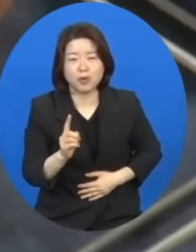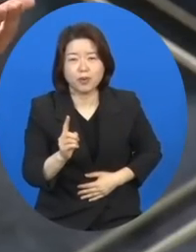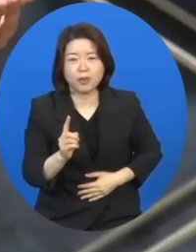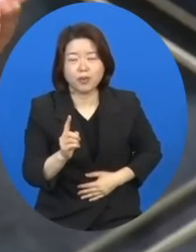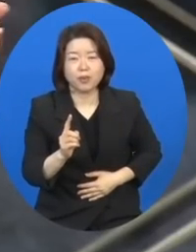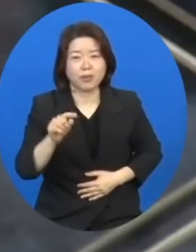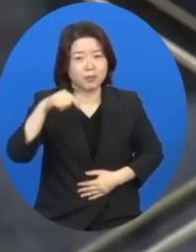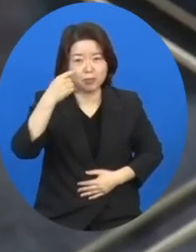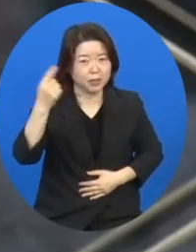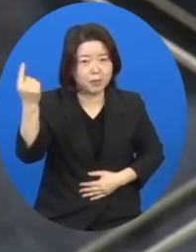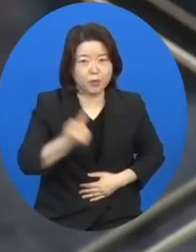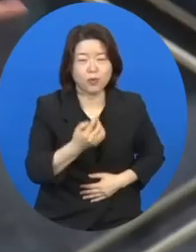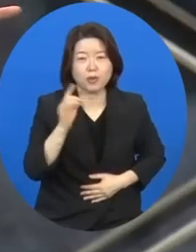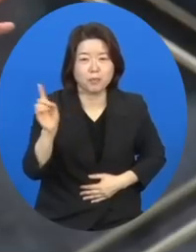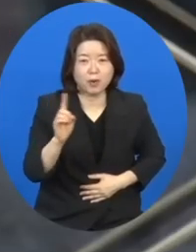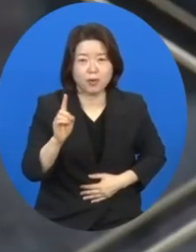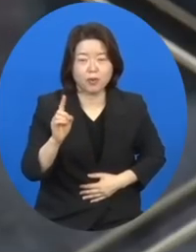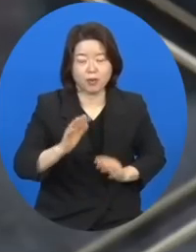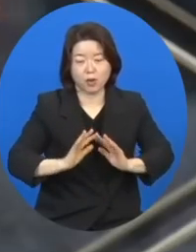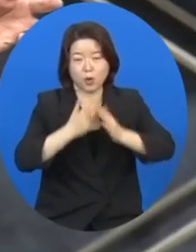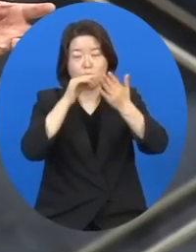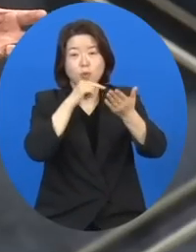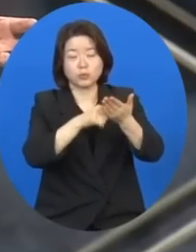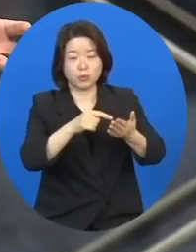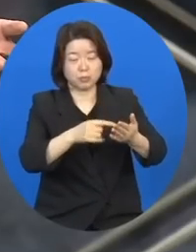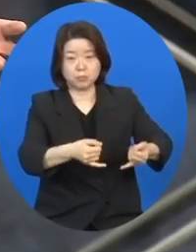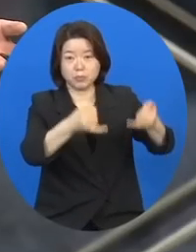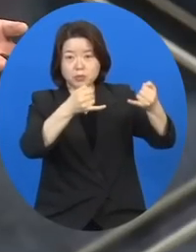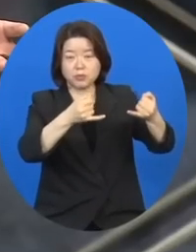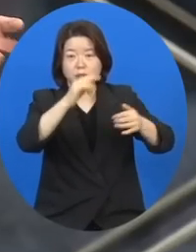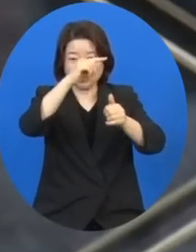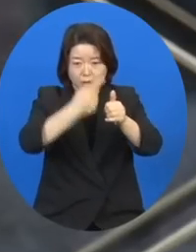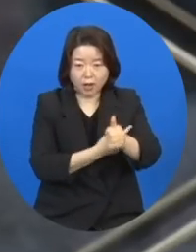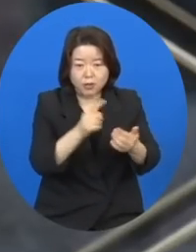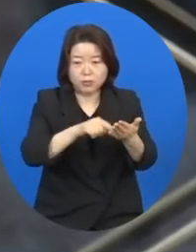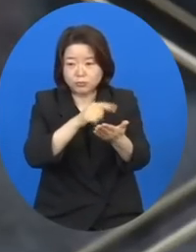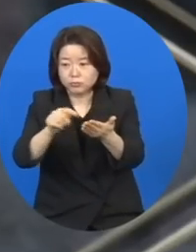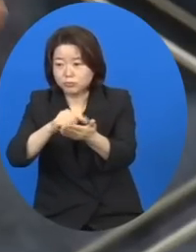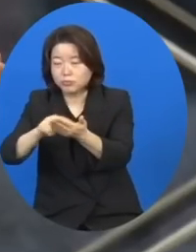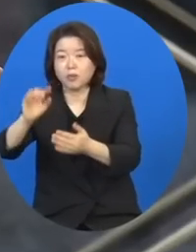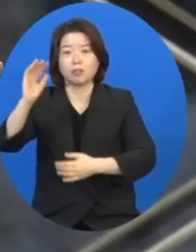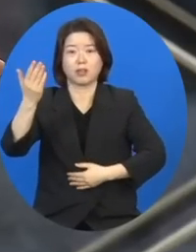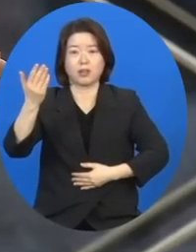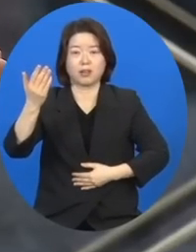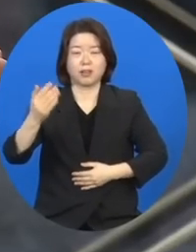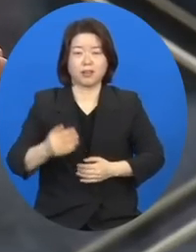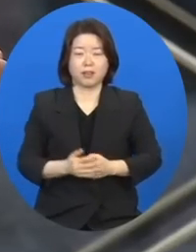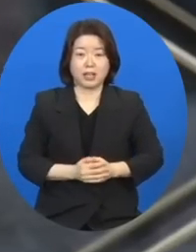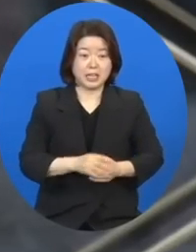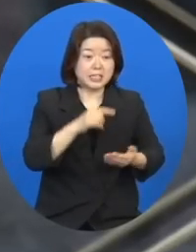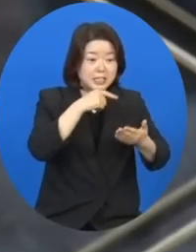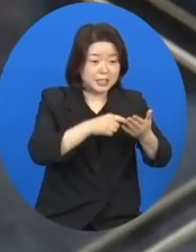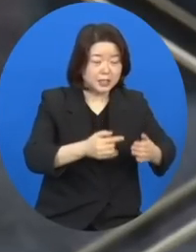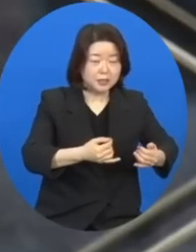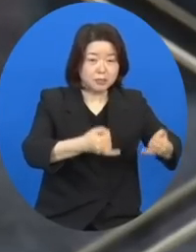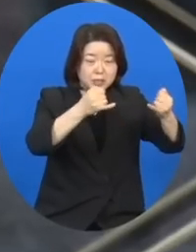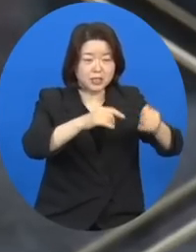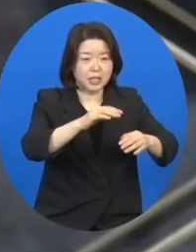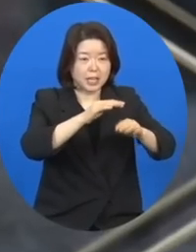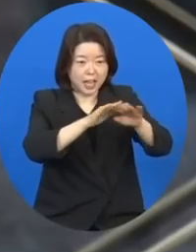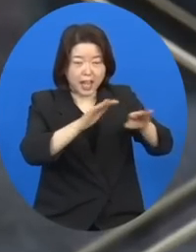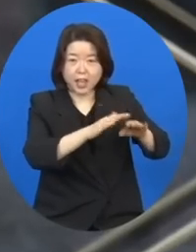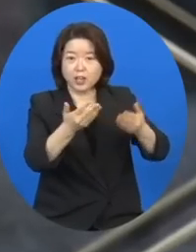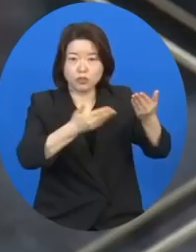그 결과가 뭐냐면 바로 건축빚을 갚아주신 것을 그냥 따라온 것이었지, 그것을 해결해 주신 것이 아니라 하나님은